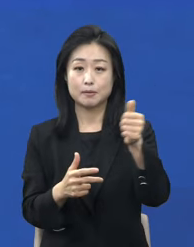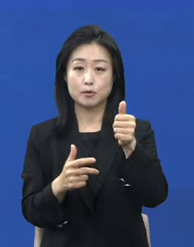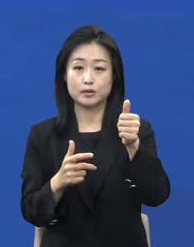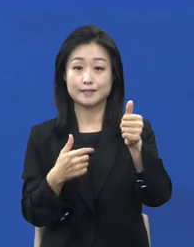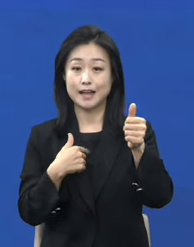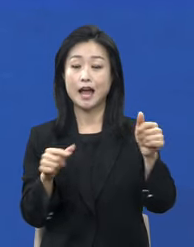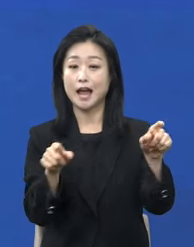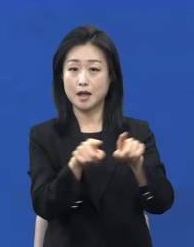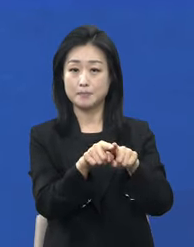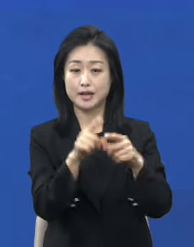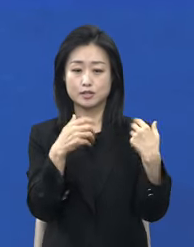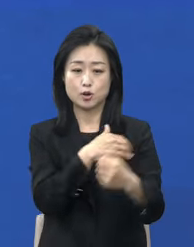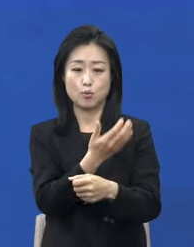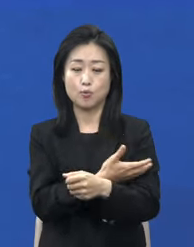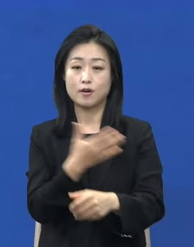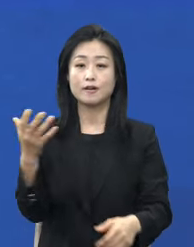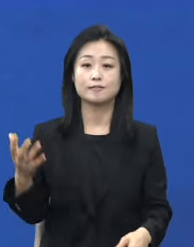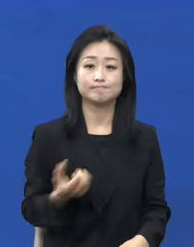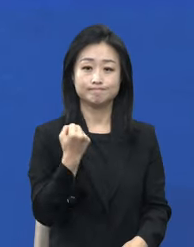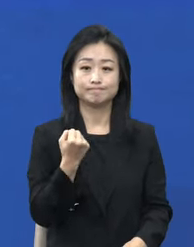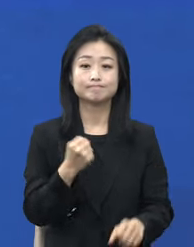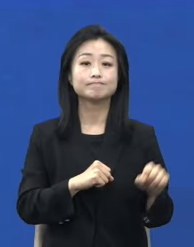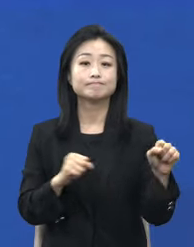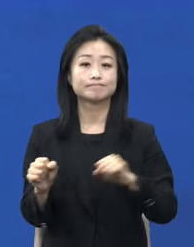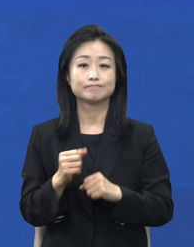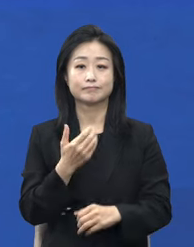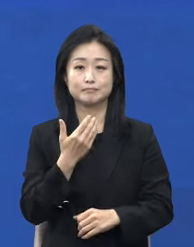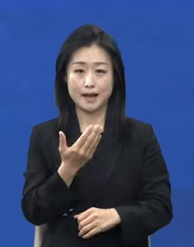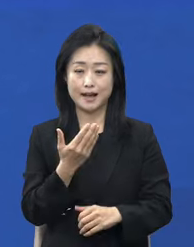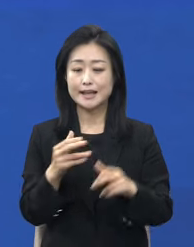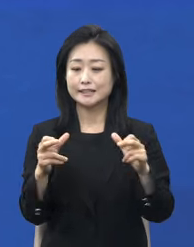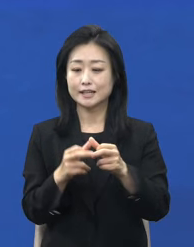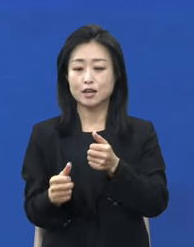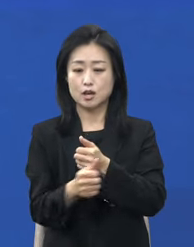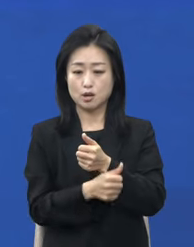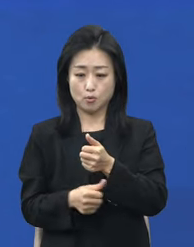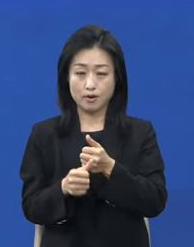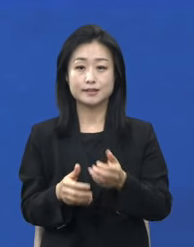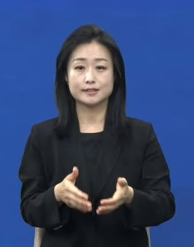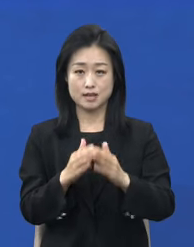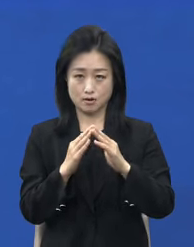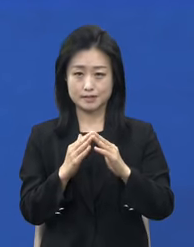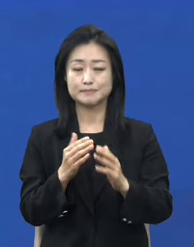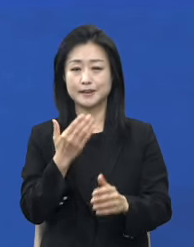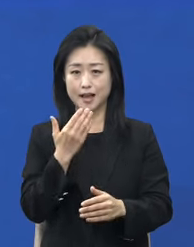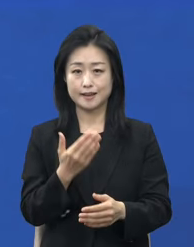함께 정권 재창출에 앞장서는 장애인위원회를 만들겠습니다.